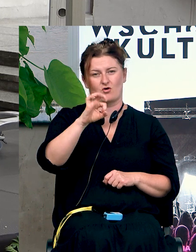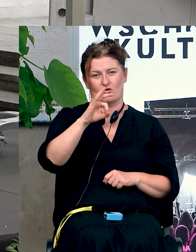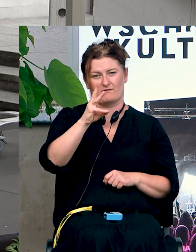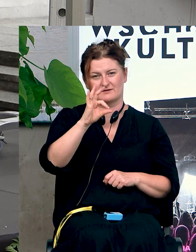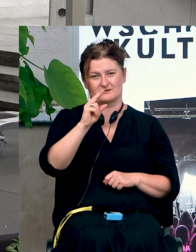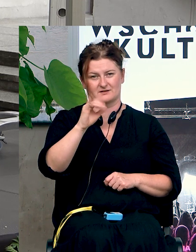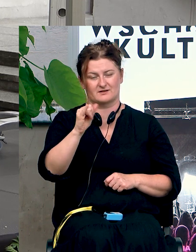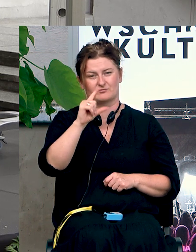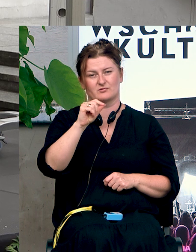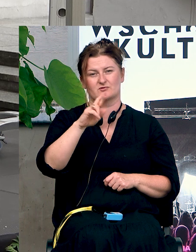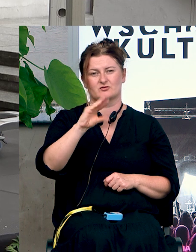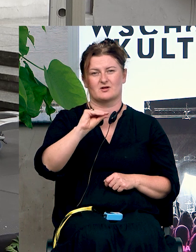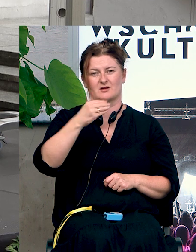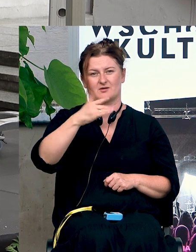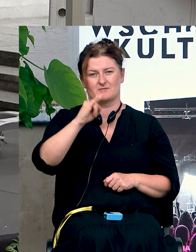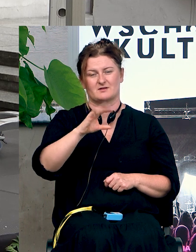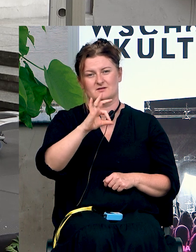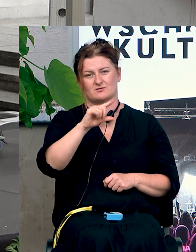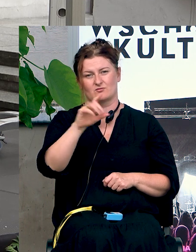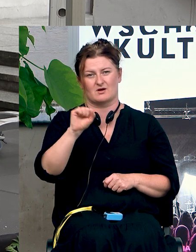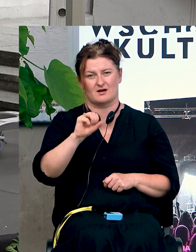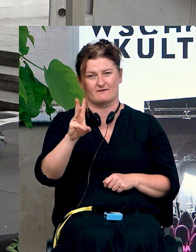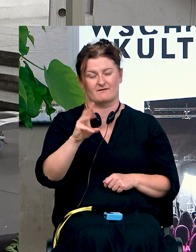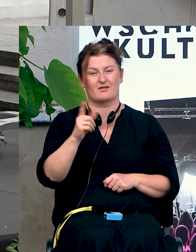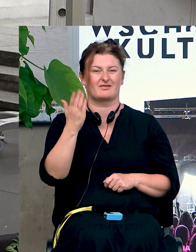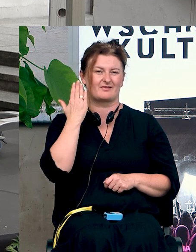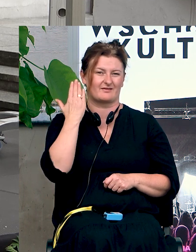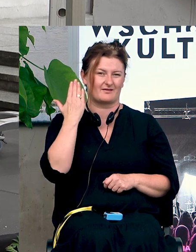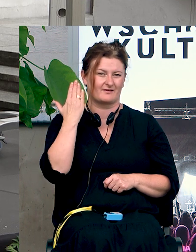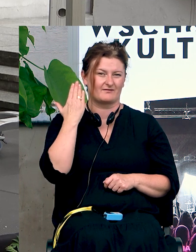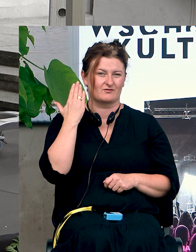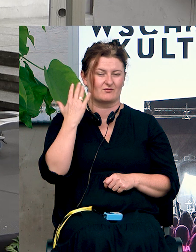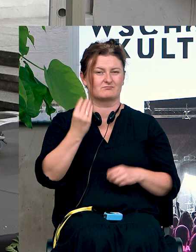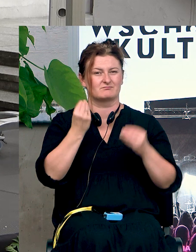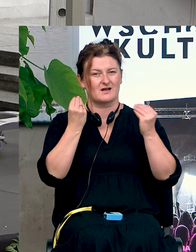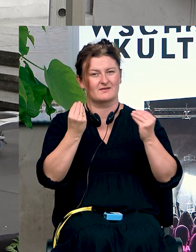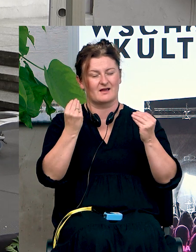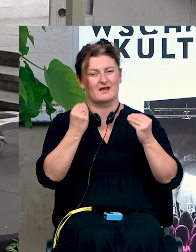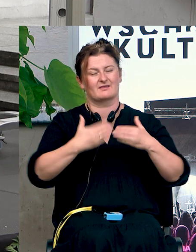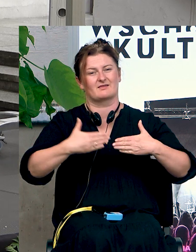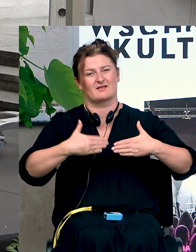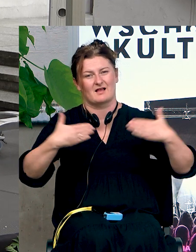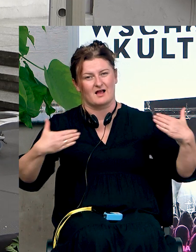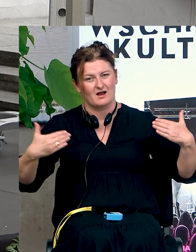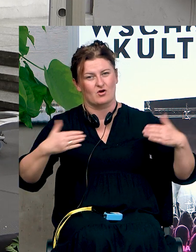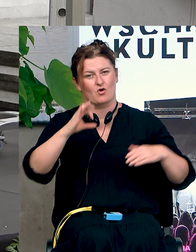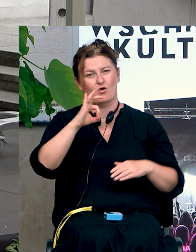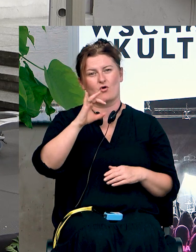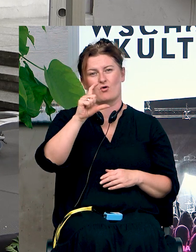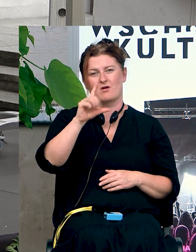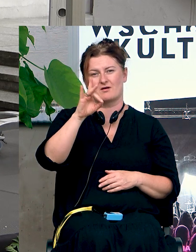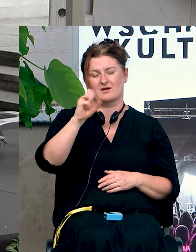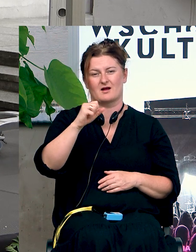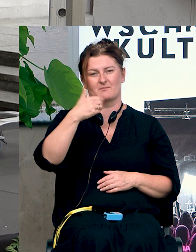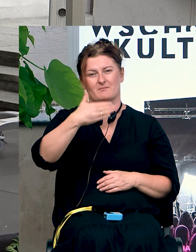i od niedawna świetna teatrolożka Olga Maciupa,